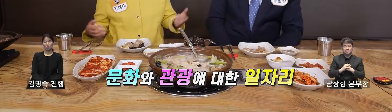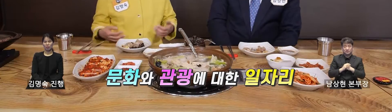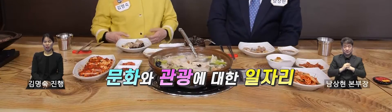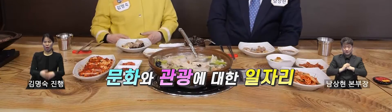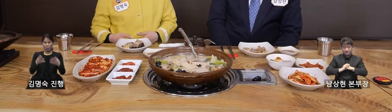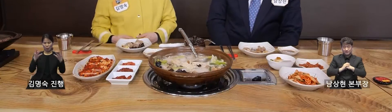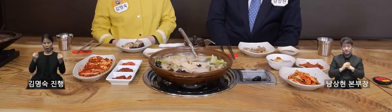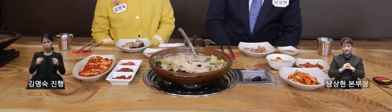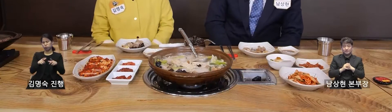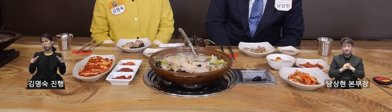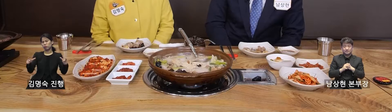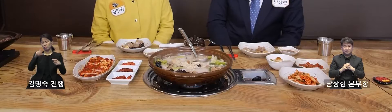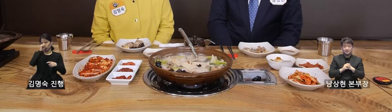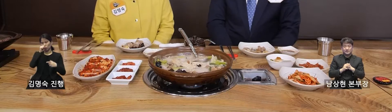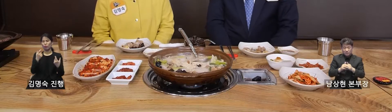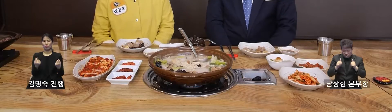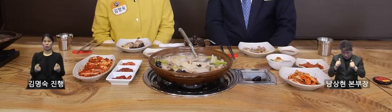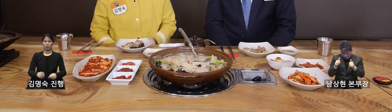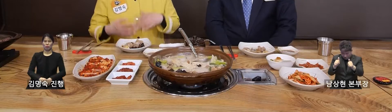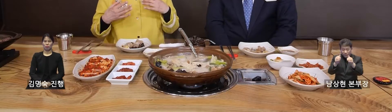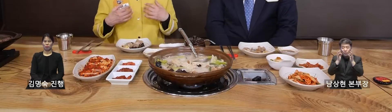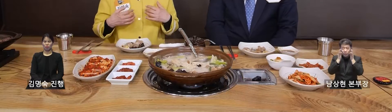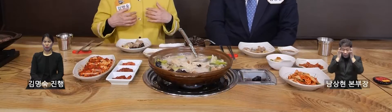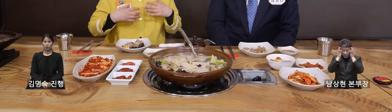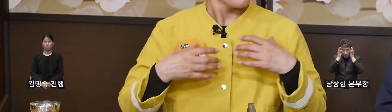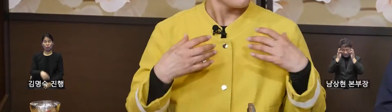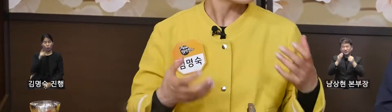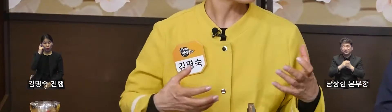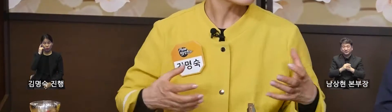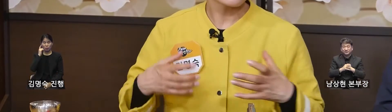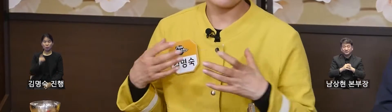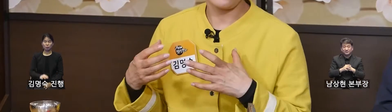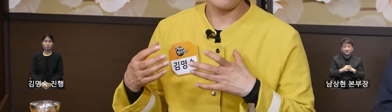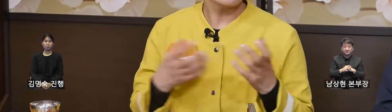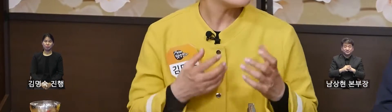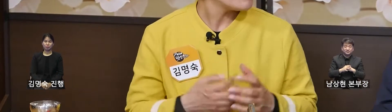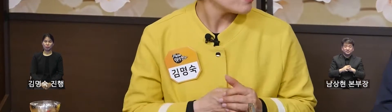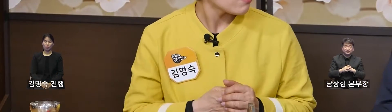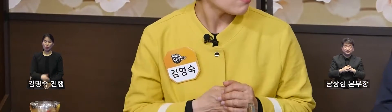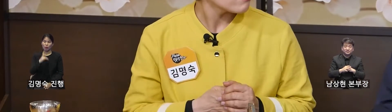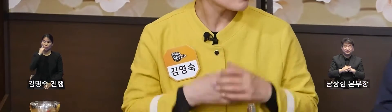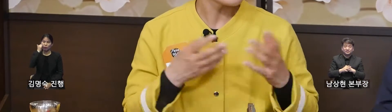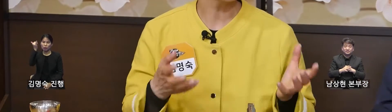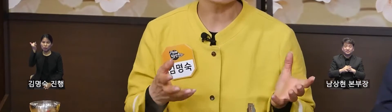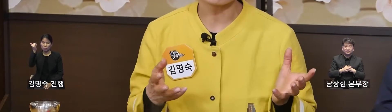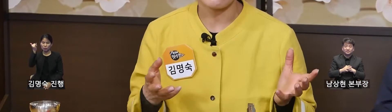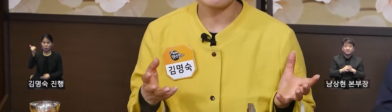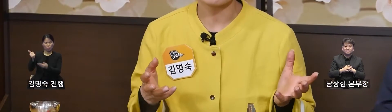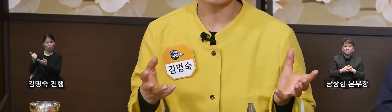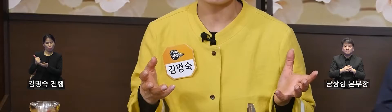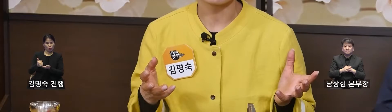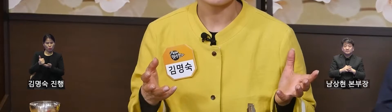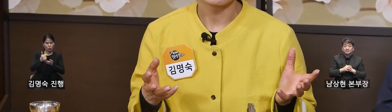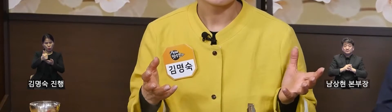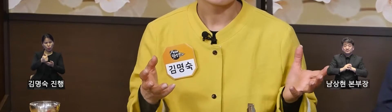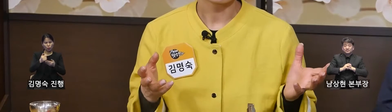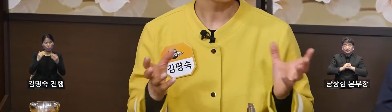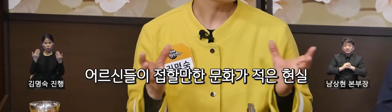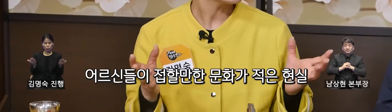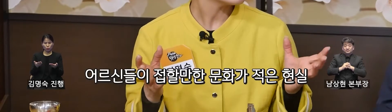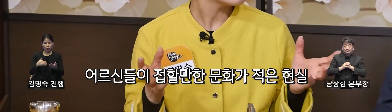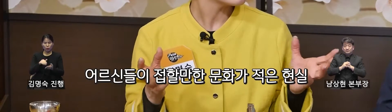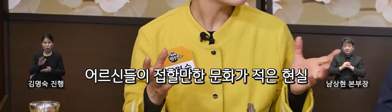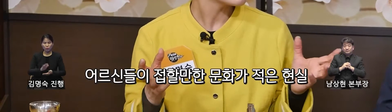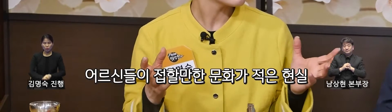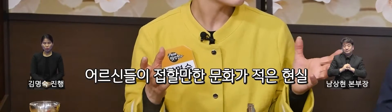좀 많았으면 좋겠어요. 아주 열심히 노력하겠습니다. 네. 왜냐면 제가. 이제 사실 뭐 부모님이나 이렇게 모시고 갈래도 네네.